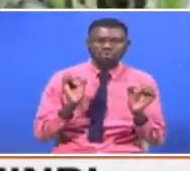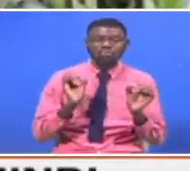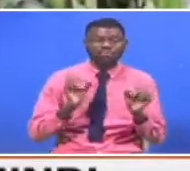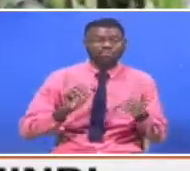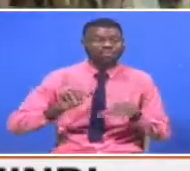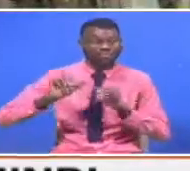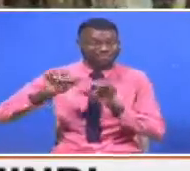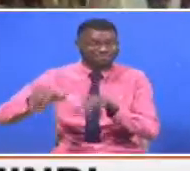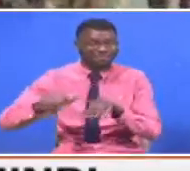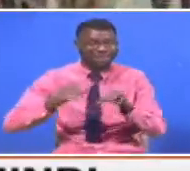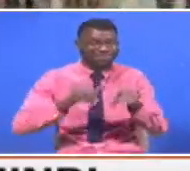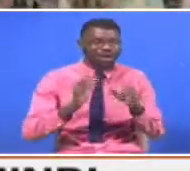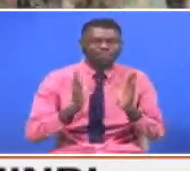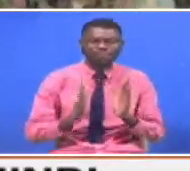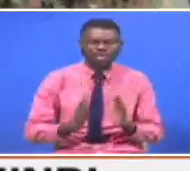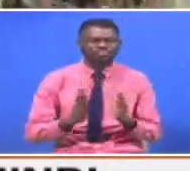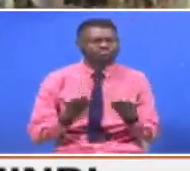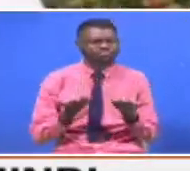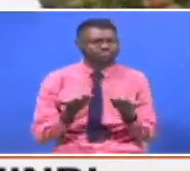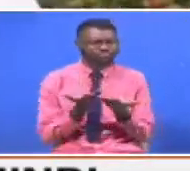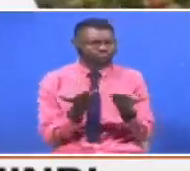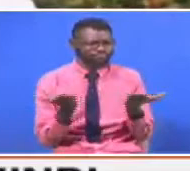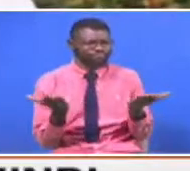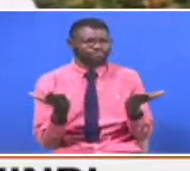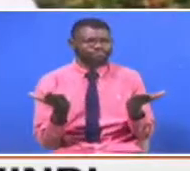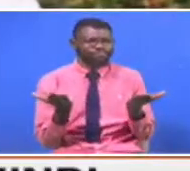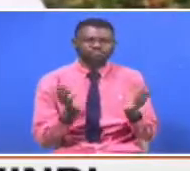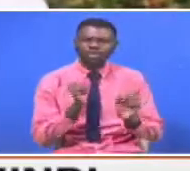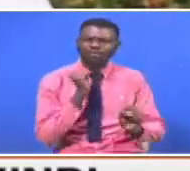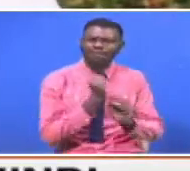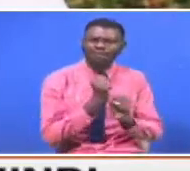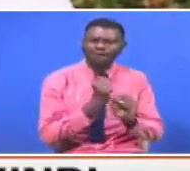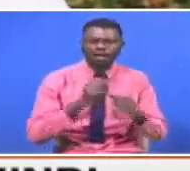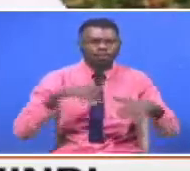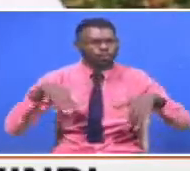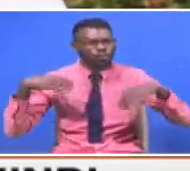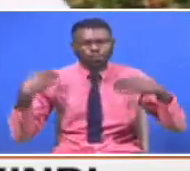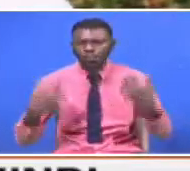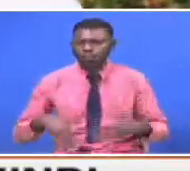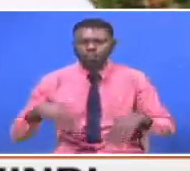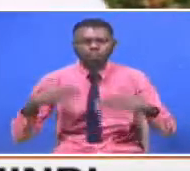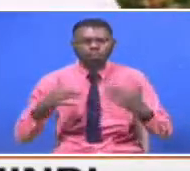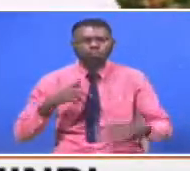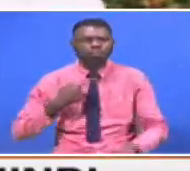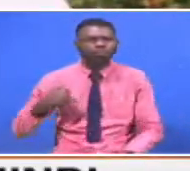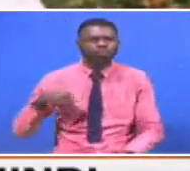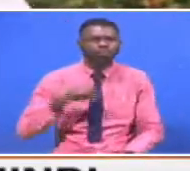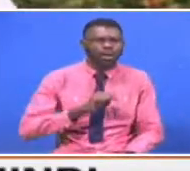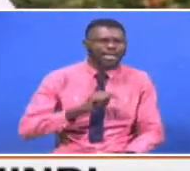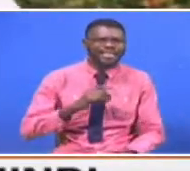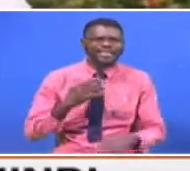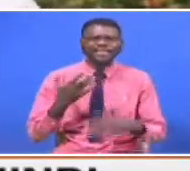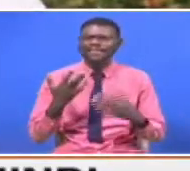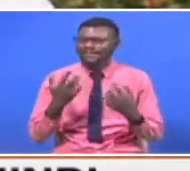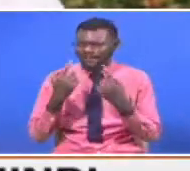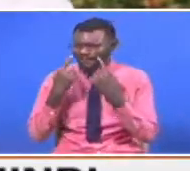Wakulima wetu wamefanya mambo ya maana. Tumetembea, tumepitia